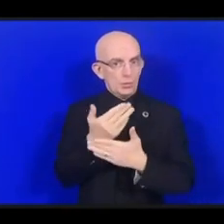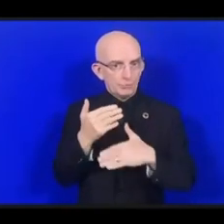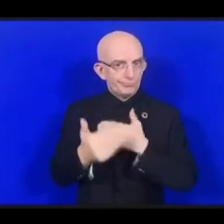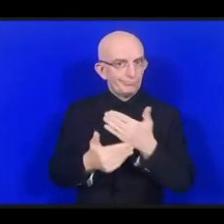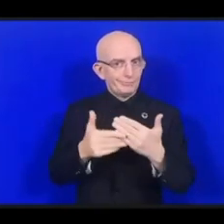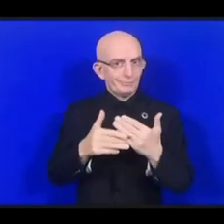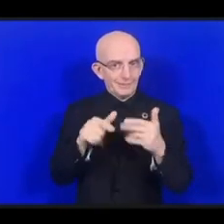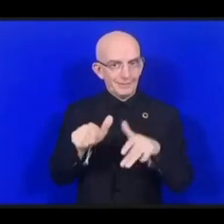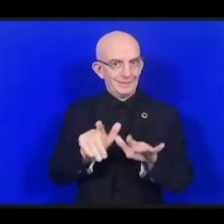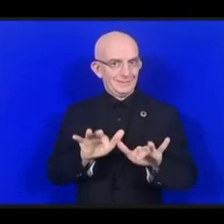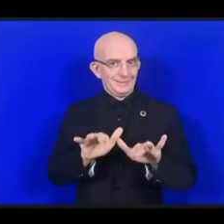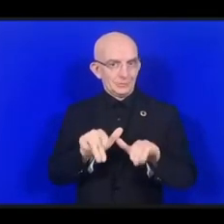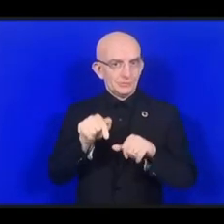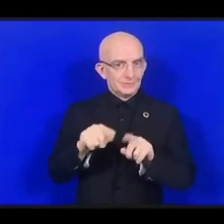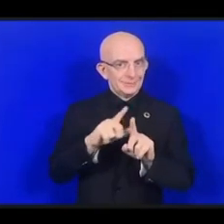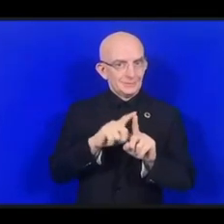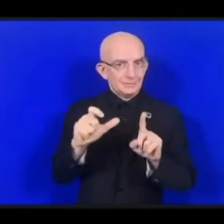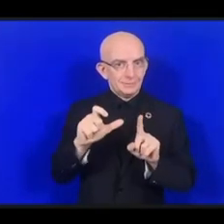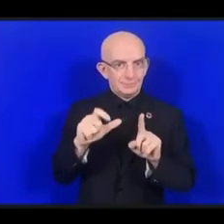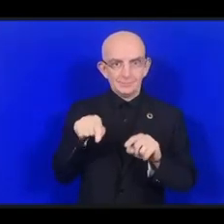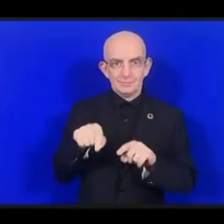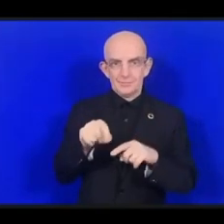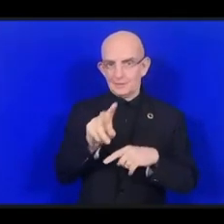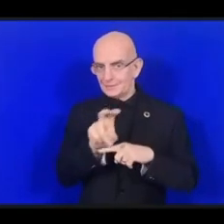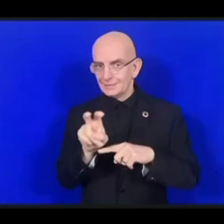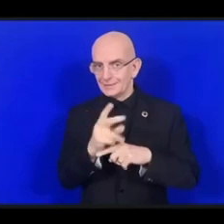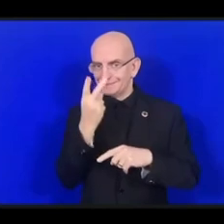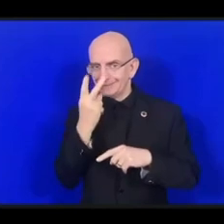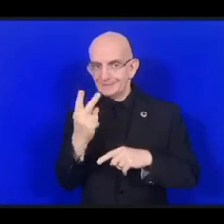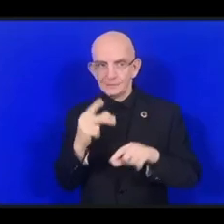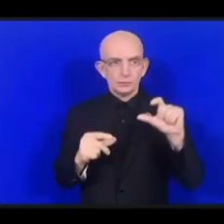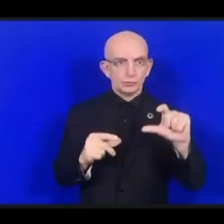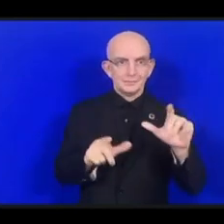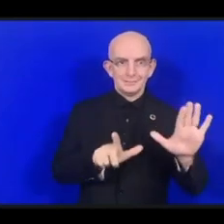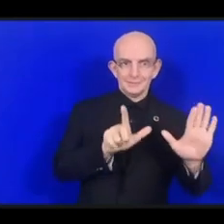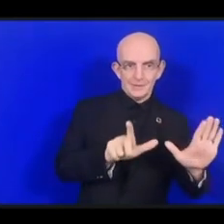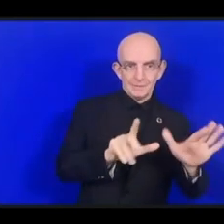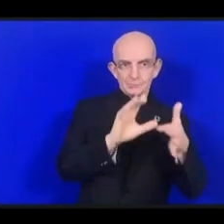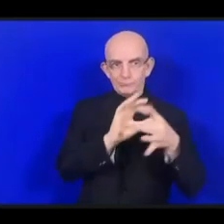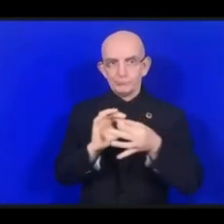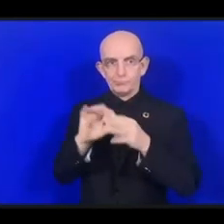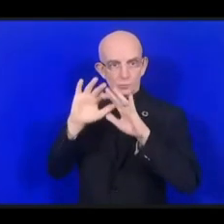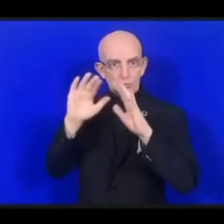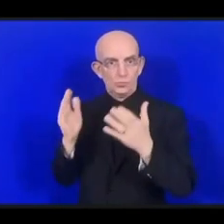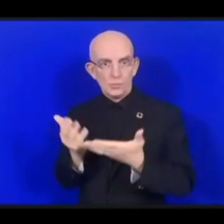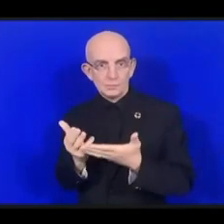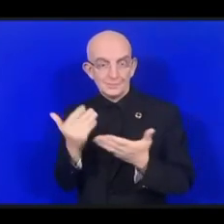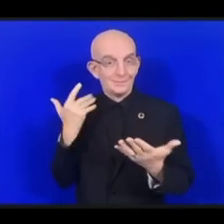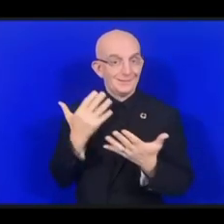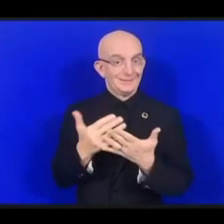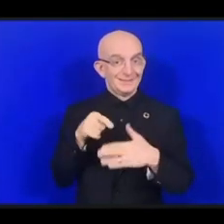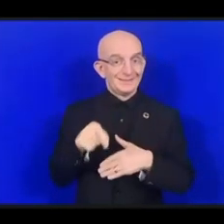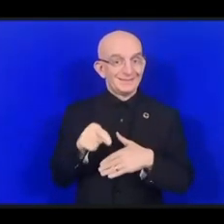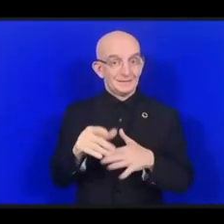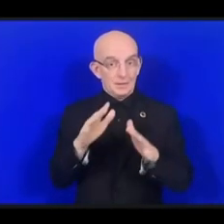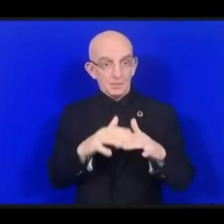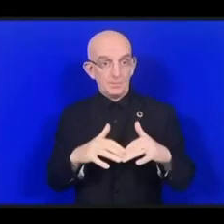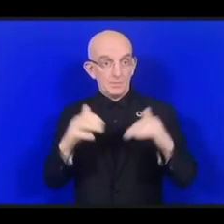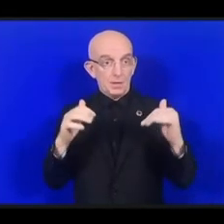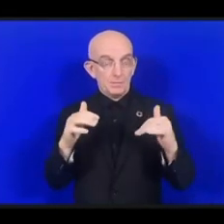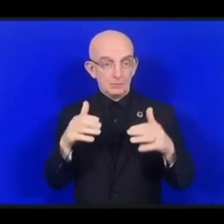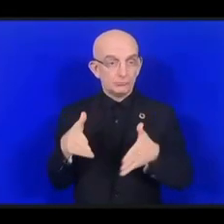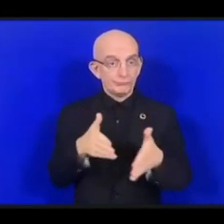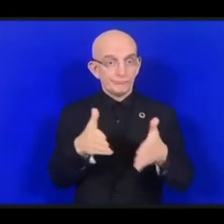Parlement c'est justement les différentes initiatives des pays du monde du J7 d'un côté et des